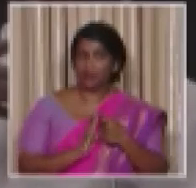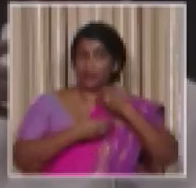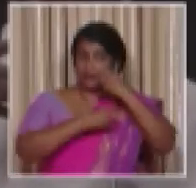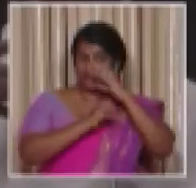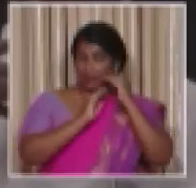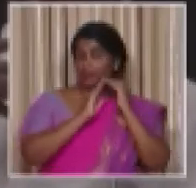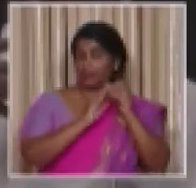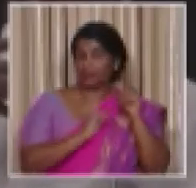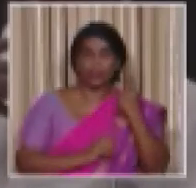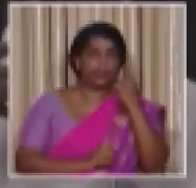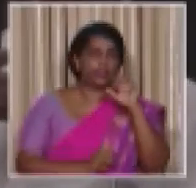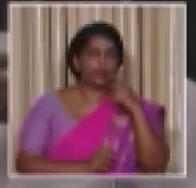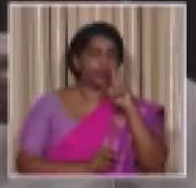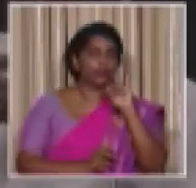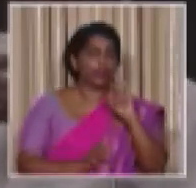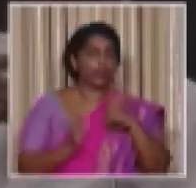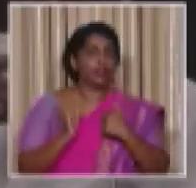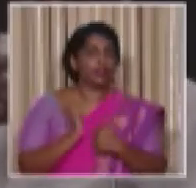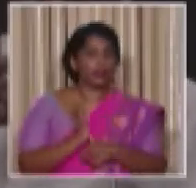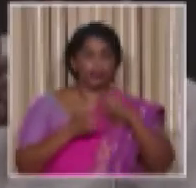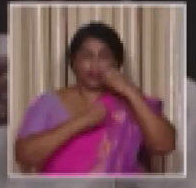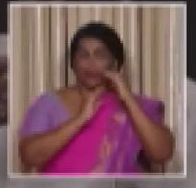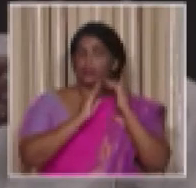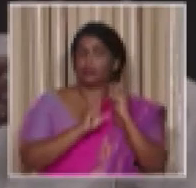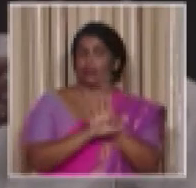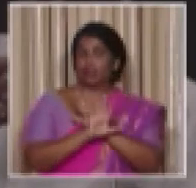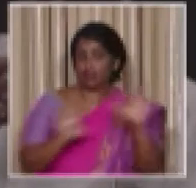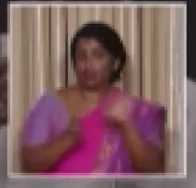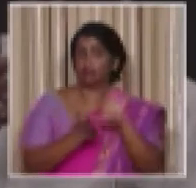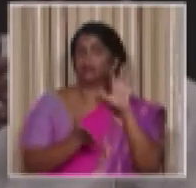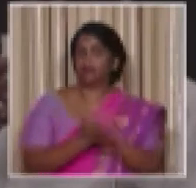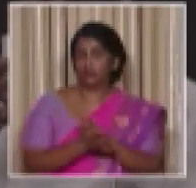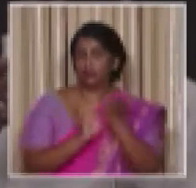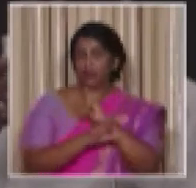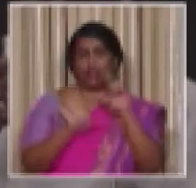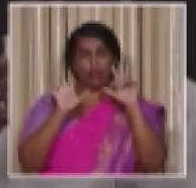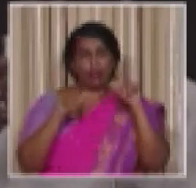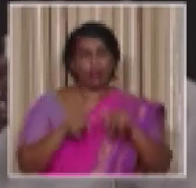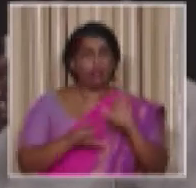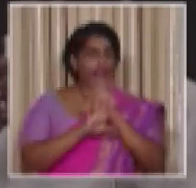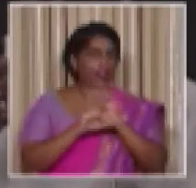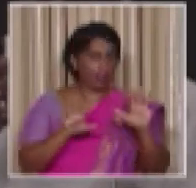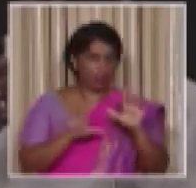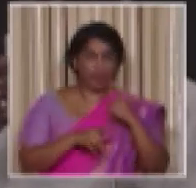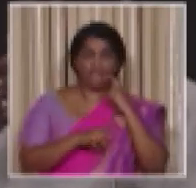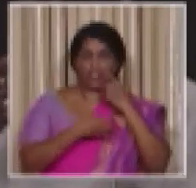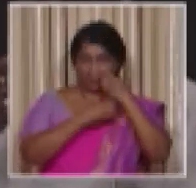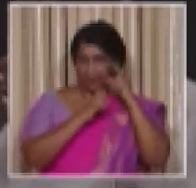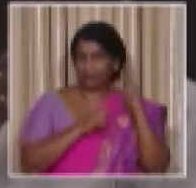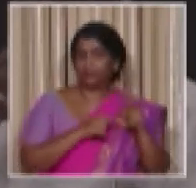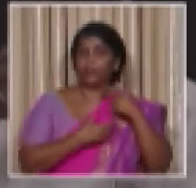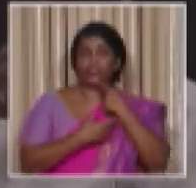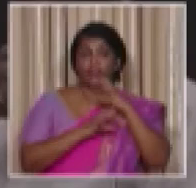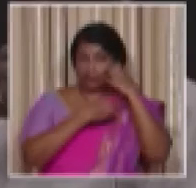විද්‍යාපීඨ 1986 පණතෙන් තමයි විද්‍යාපීඨ 19ක් පීඨවේ මුලින්ම 8ක් පීඨවල දැන් 19ක් තියෙනවා. මේ විද්‍යාපීඨ